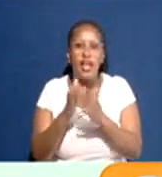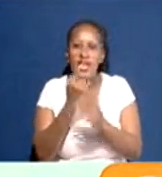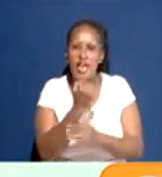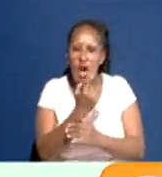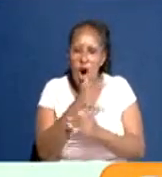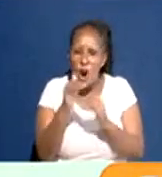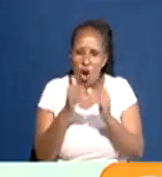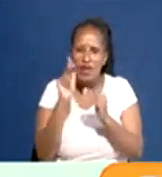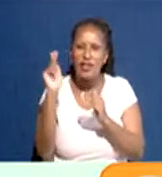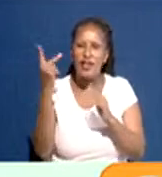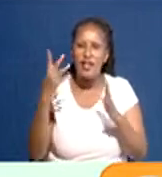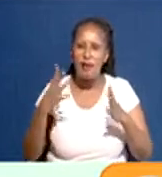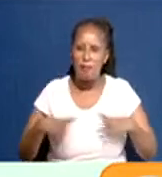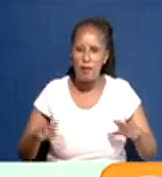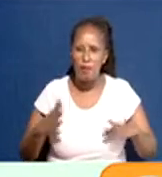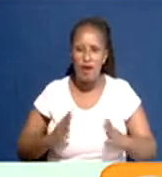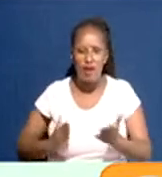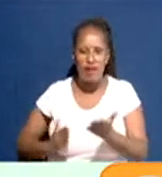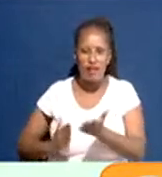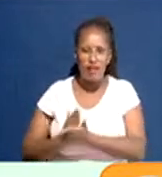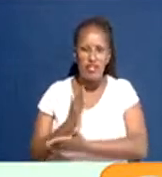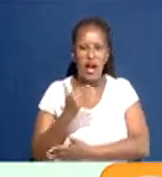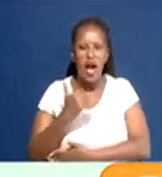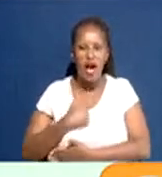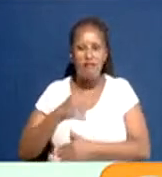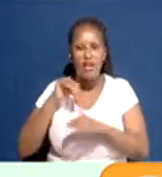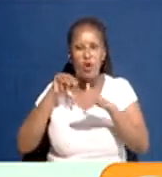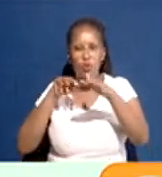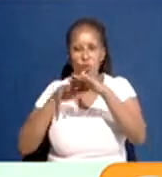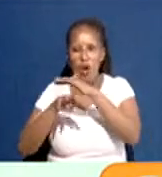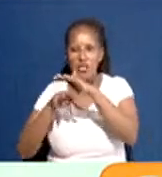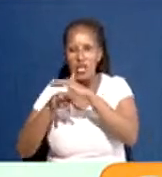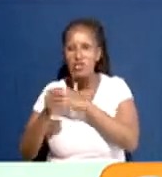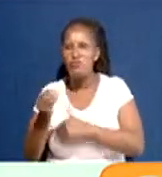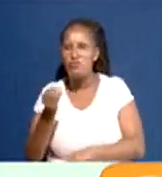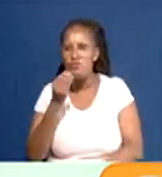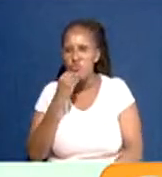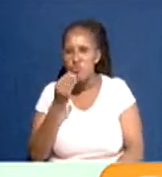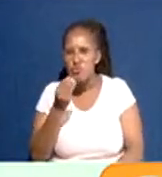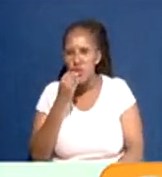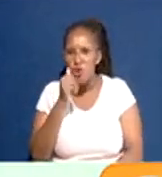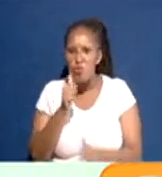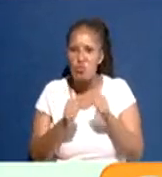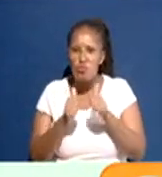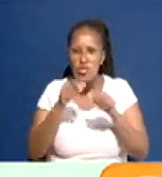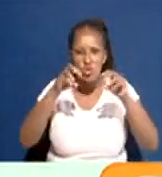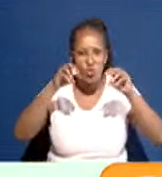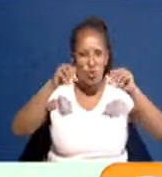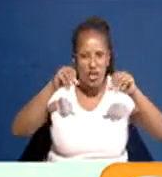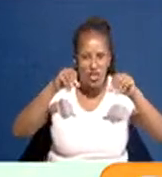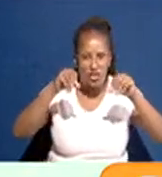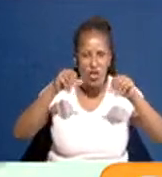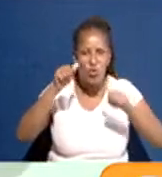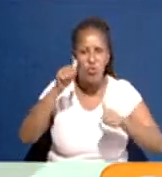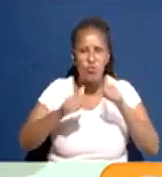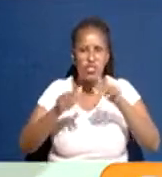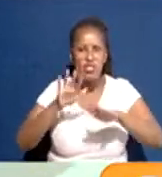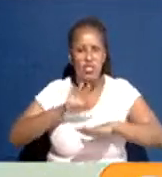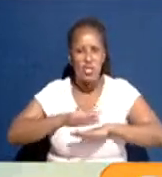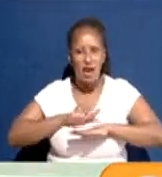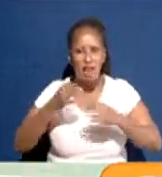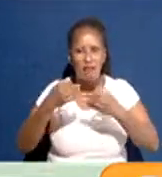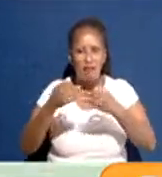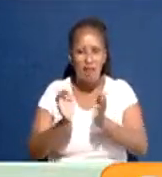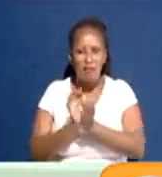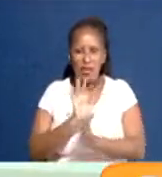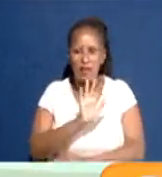every citizen has a right to access food that is quality, that is enough for their